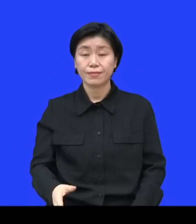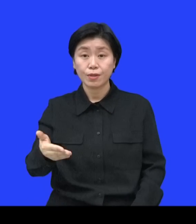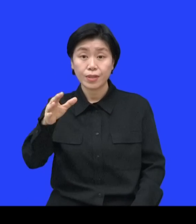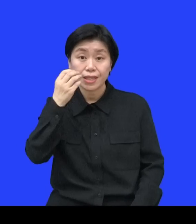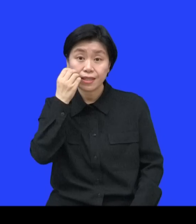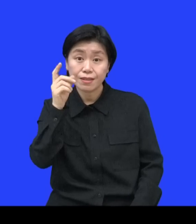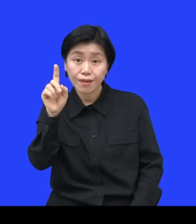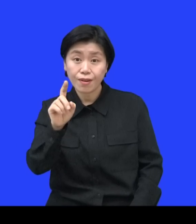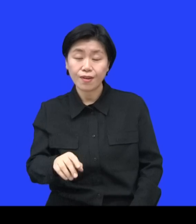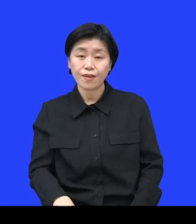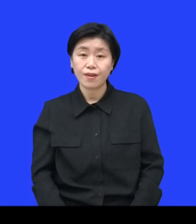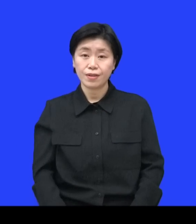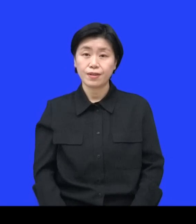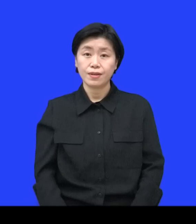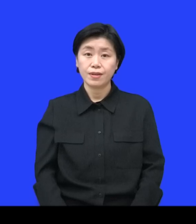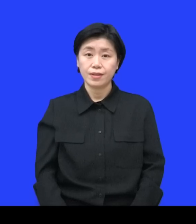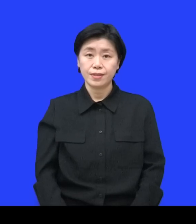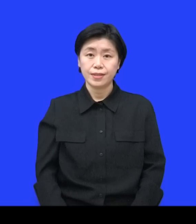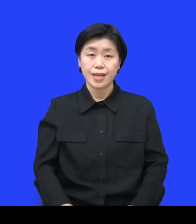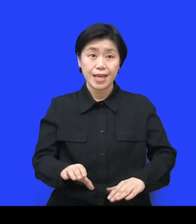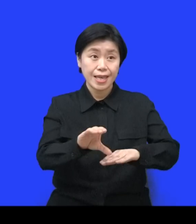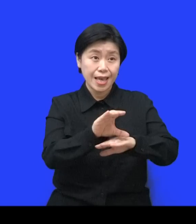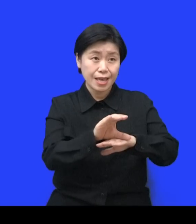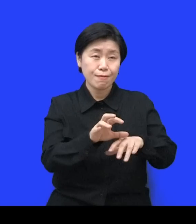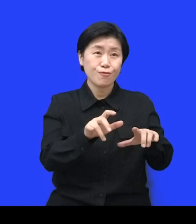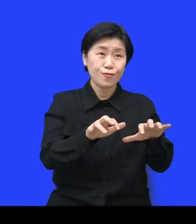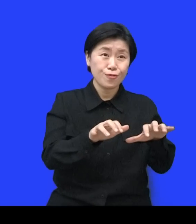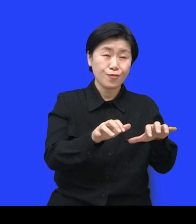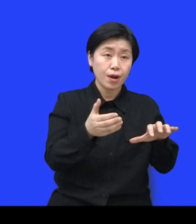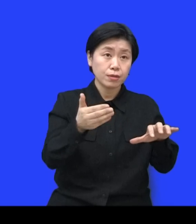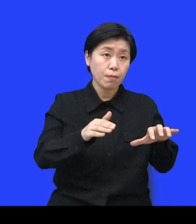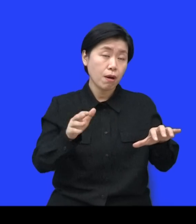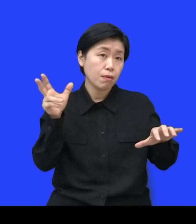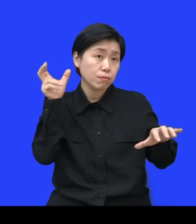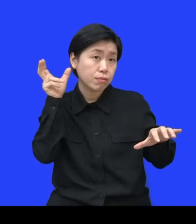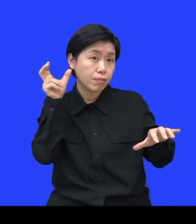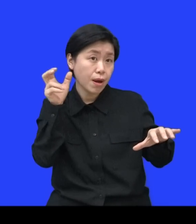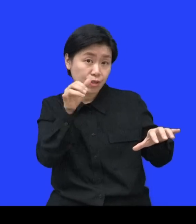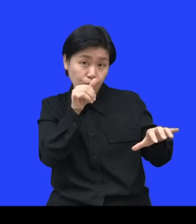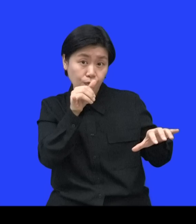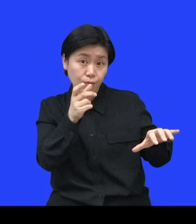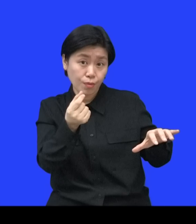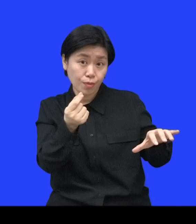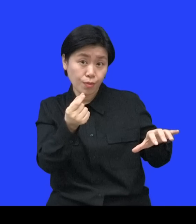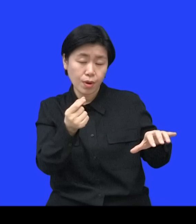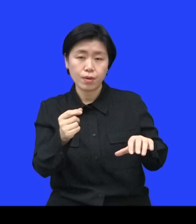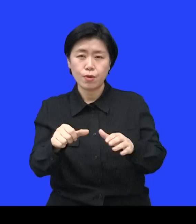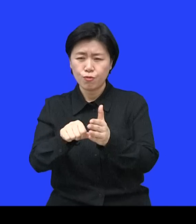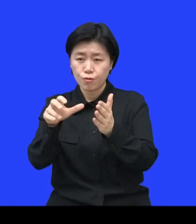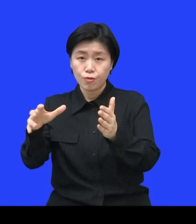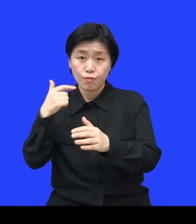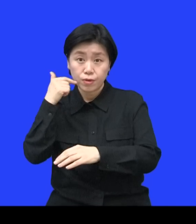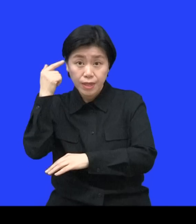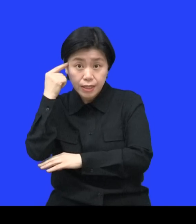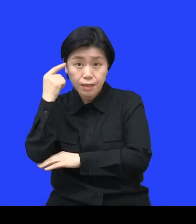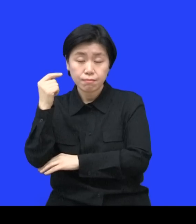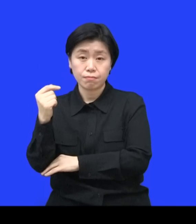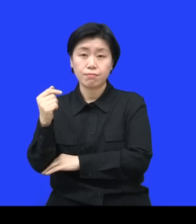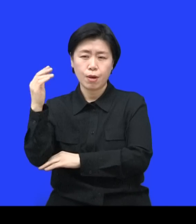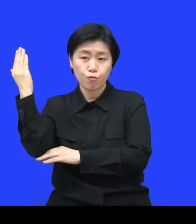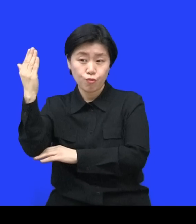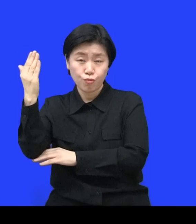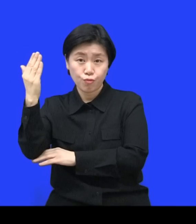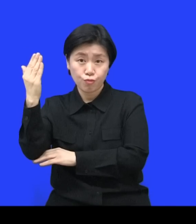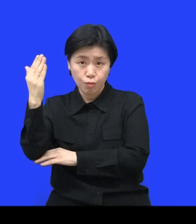고등학교 애들이라도 하나씩 들리는 거예요. 그러니까 유명한 목사님들 막 골라서 듣다 보니까 계속해서 야, 이 목사님